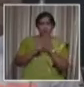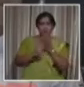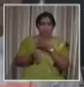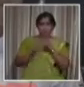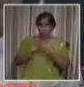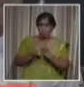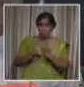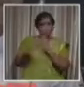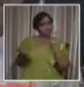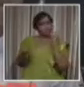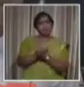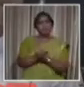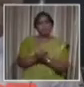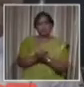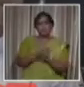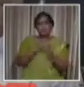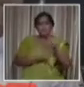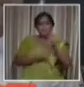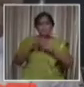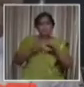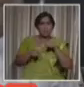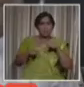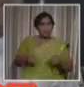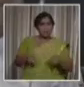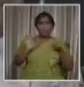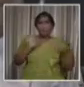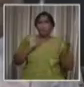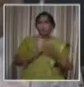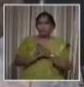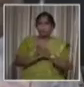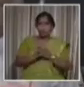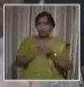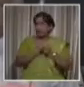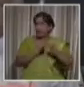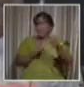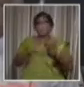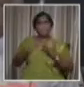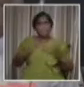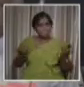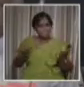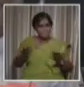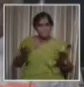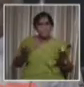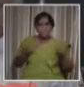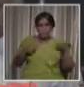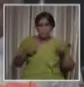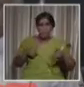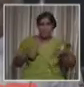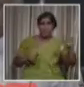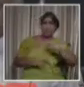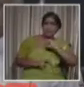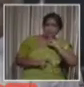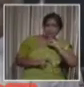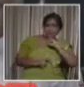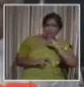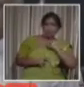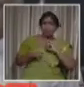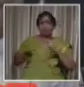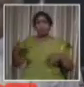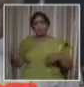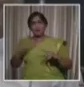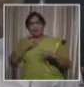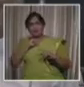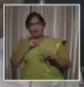ඕන. මේ පාර්ලිමේන්තු සංස්කෘතිය එක්ක අපිට ඉදිරියට යන්න බෑ. මේ පැත්තෙන් කෑ ගහනවා, ඒ පැත්තෙන්